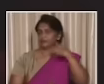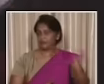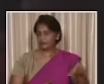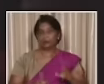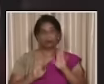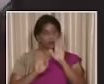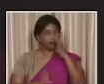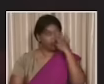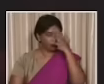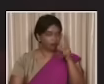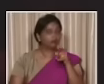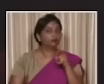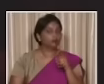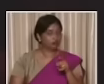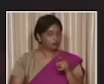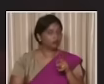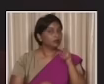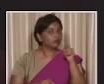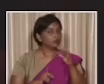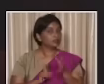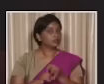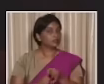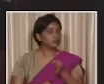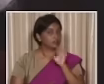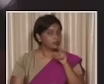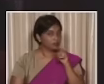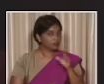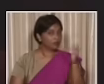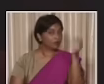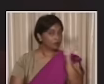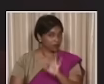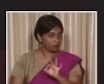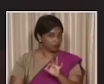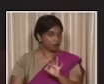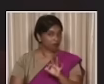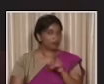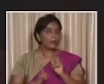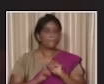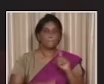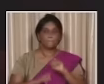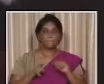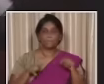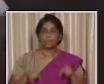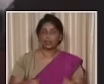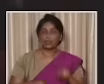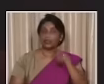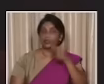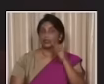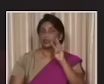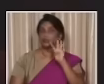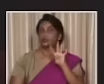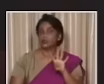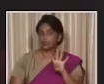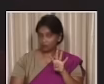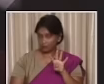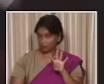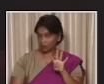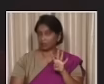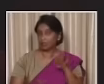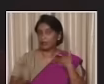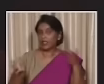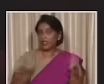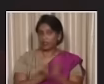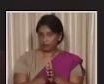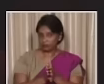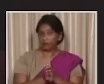හැබැයි මතක තියාගන්නට ඕන මේ ජනාධිපතිවරයා පත් කරේ මේ පාර්ලිමේන්තුවේ 134ක් එකතු